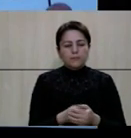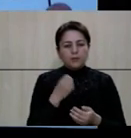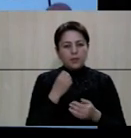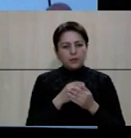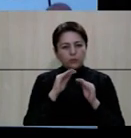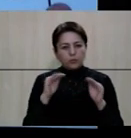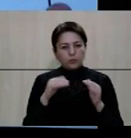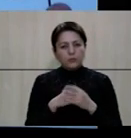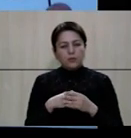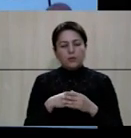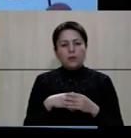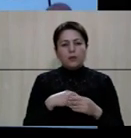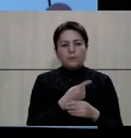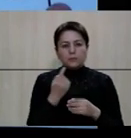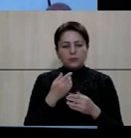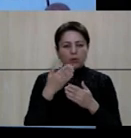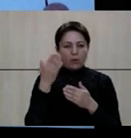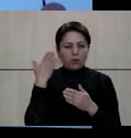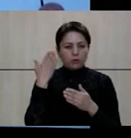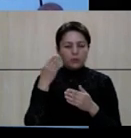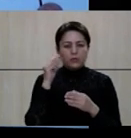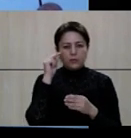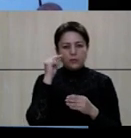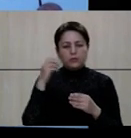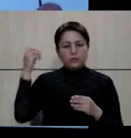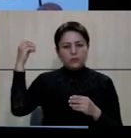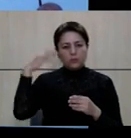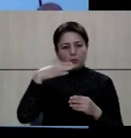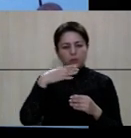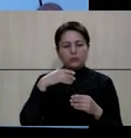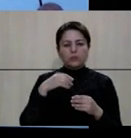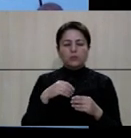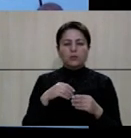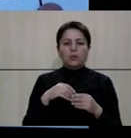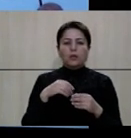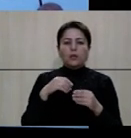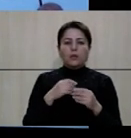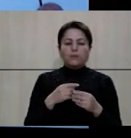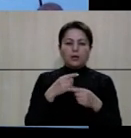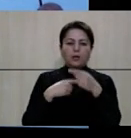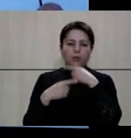Aziz o'quvchilar, biz o'tgan darslarda yorug'likning tushish va qaytish qonunlarini o'rgangan edik.